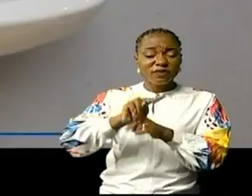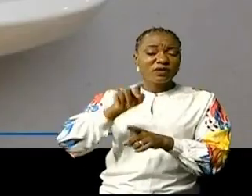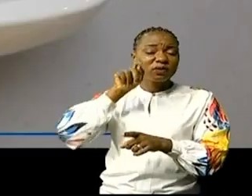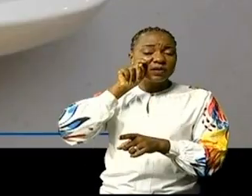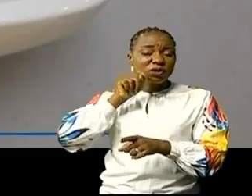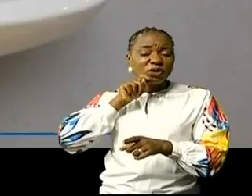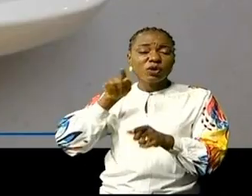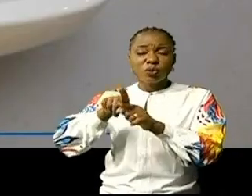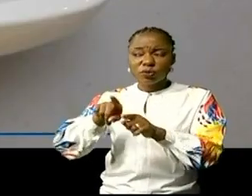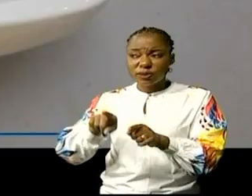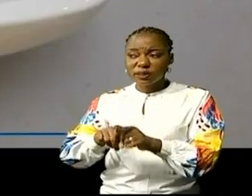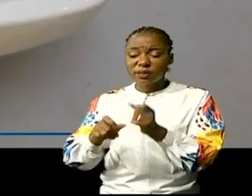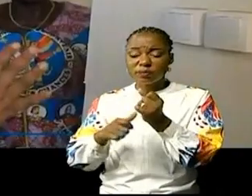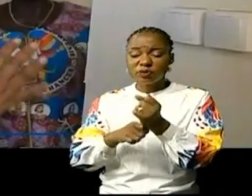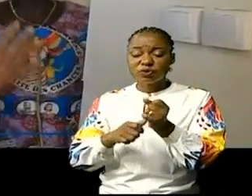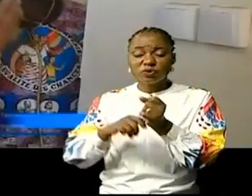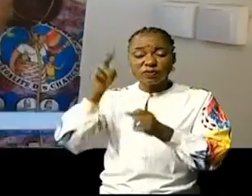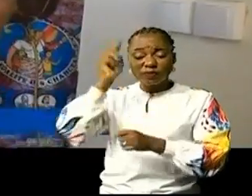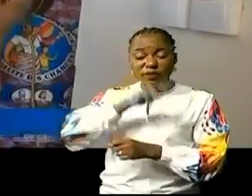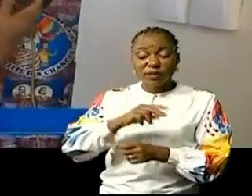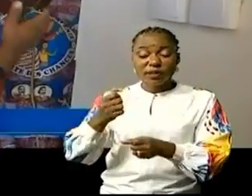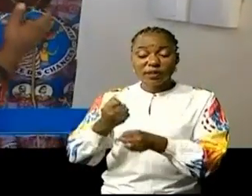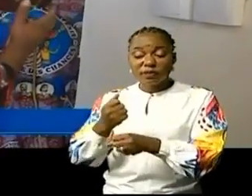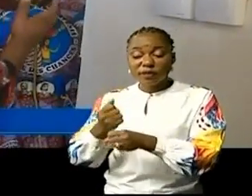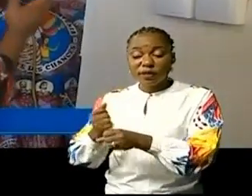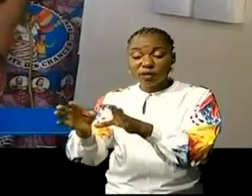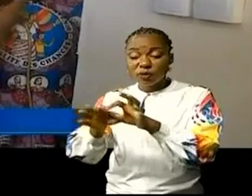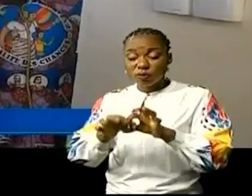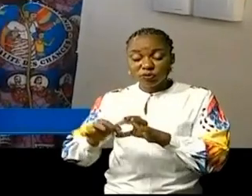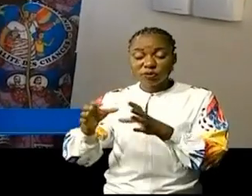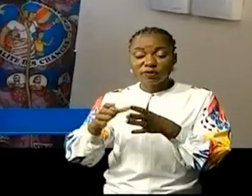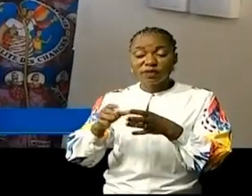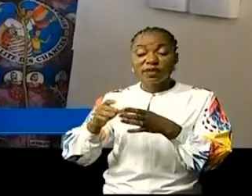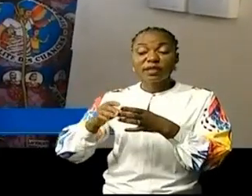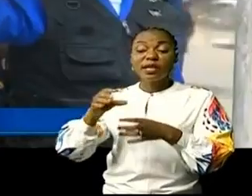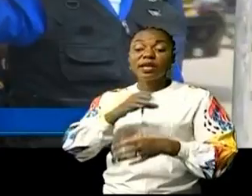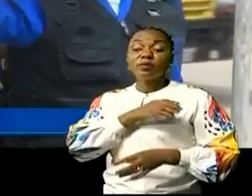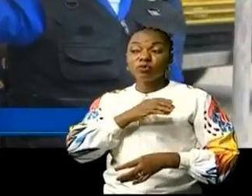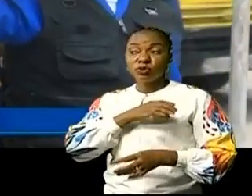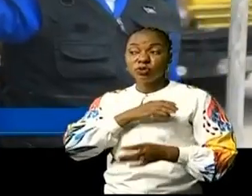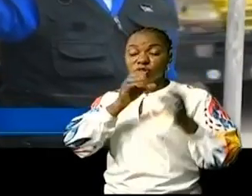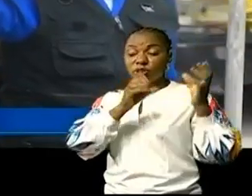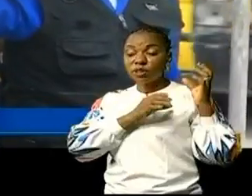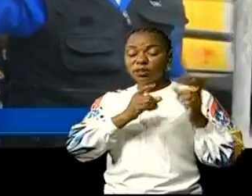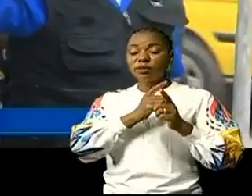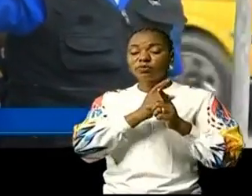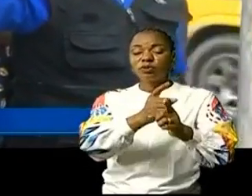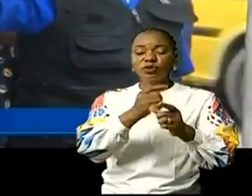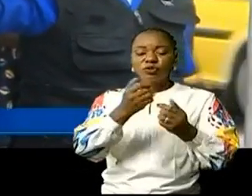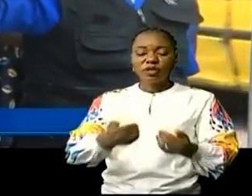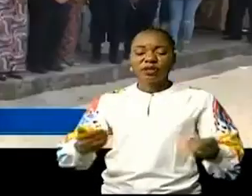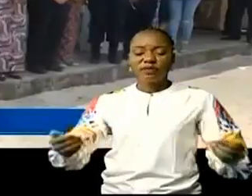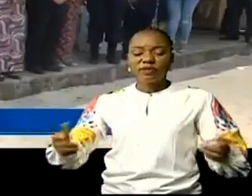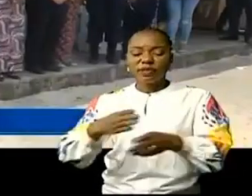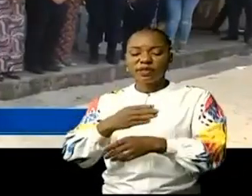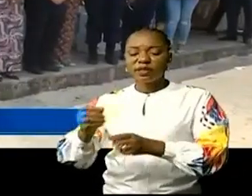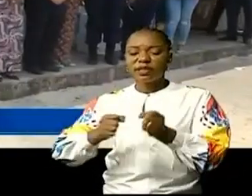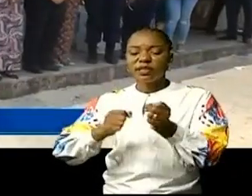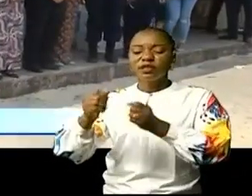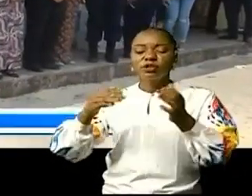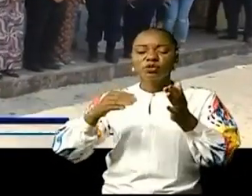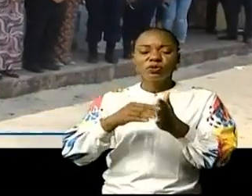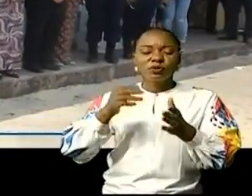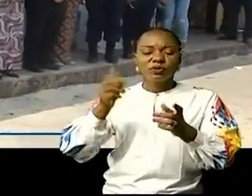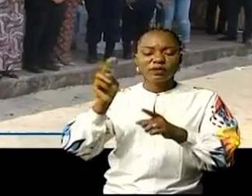de travailler en collaboration avec les unités de la police nationale congolaise chargées de la protection de l'enfant et des luttes contre les